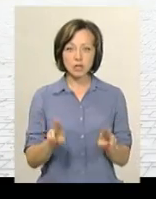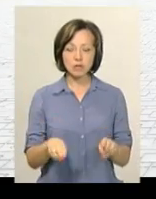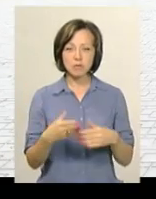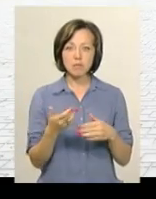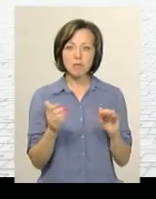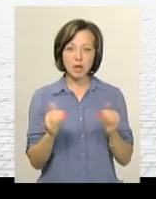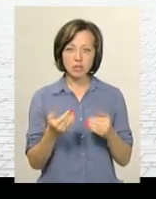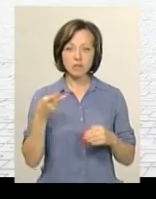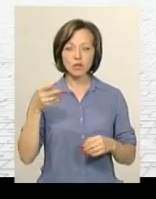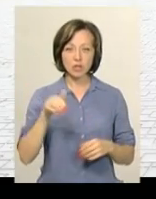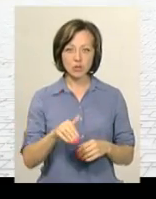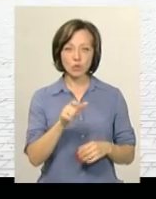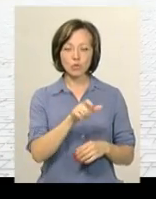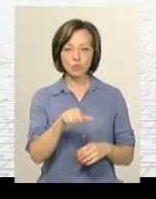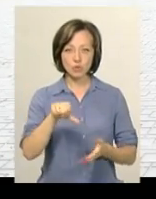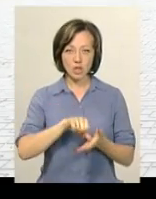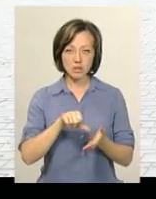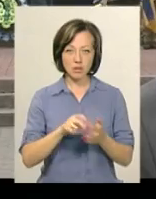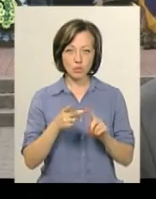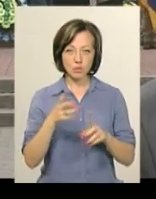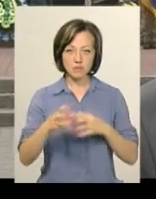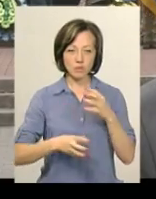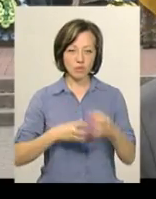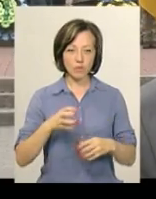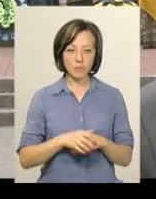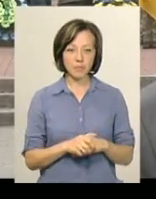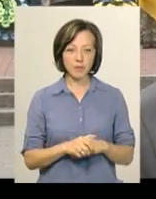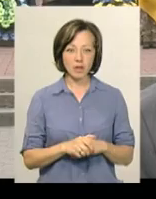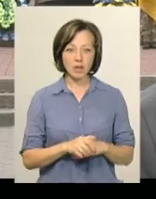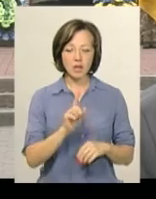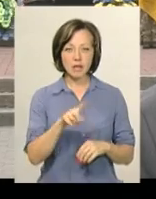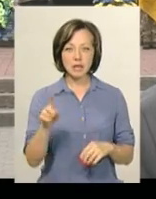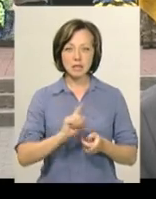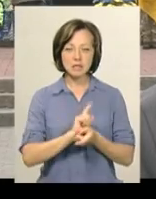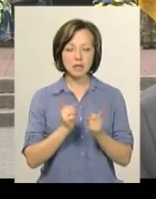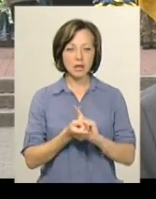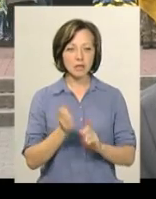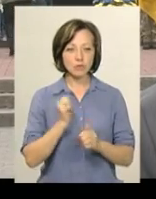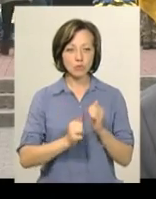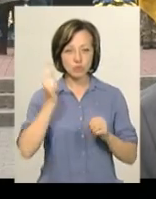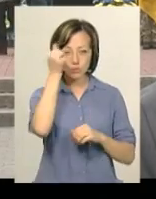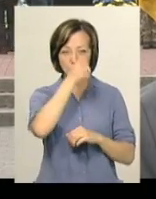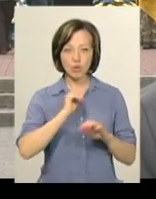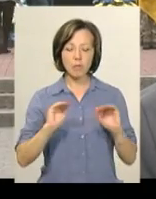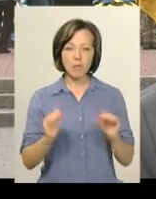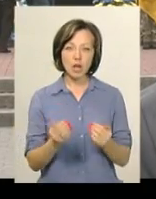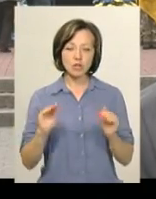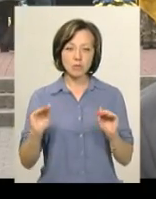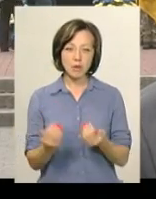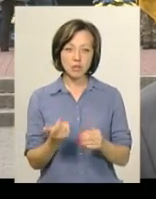менше 2 тисяч учасників Другої світової війни. Їх стає з кожним роком все менше і менше,